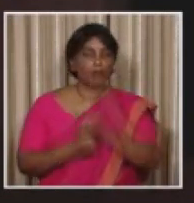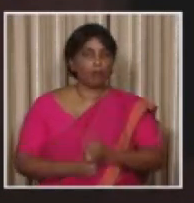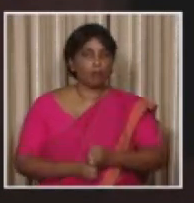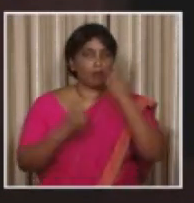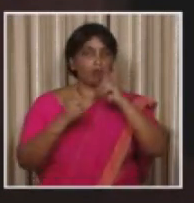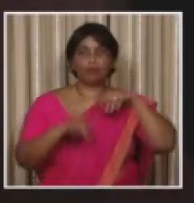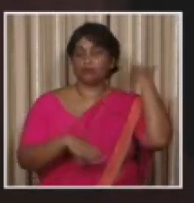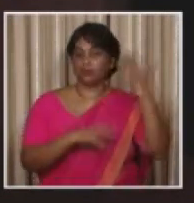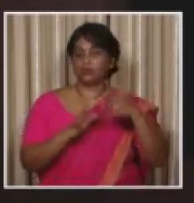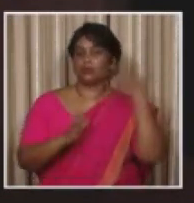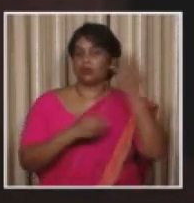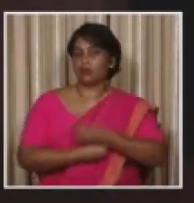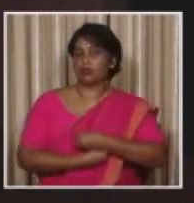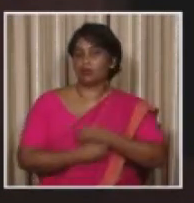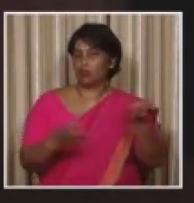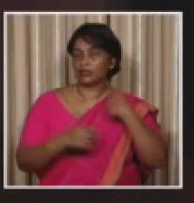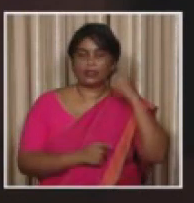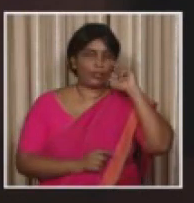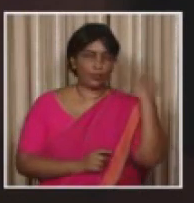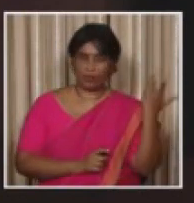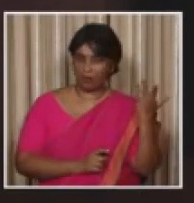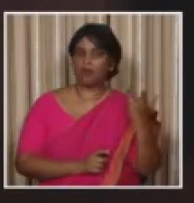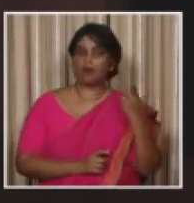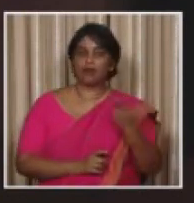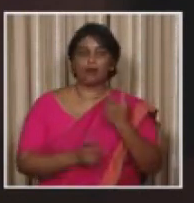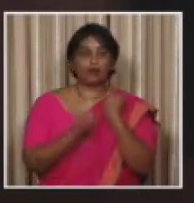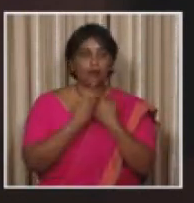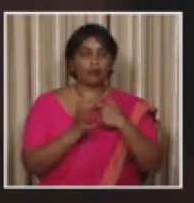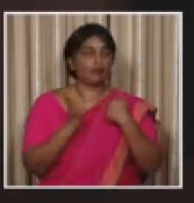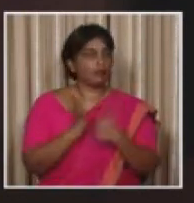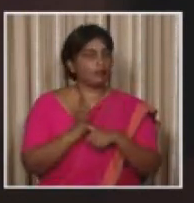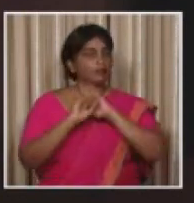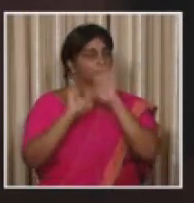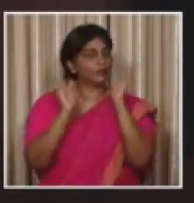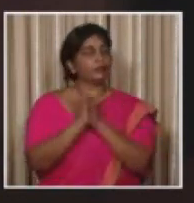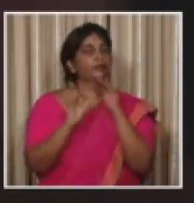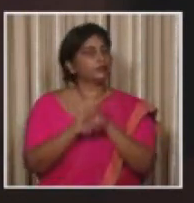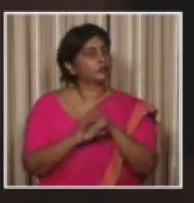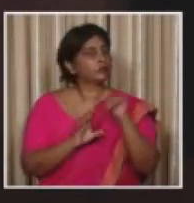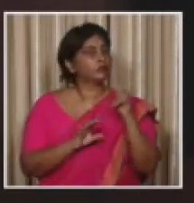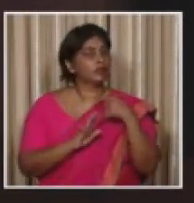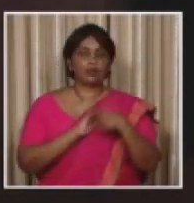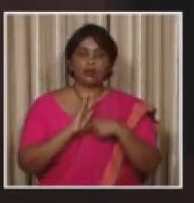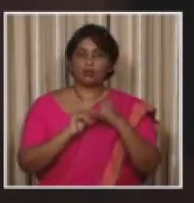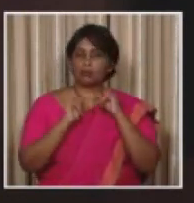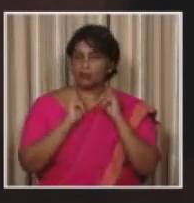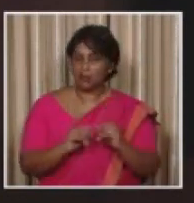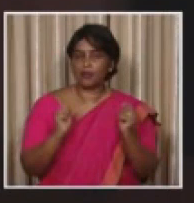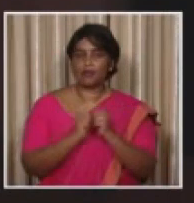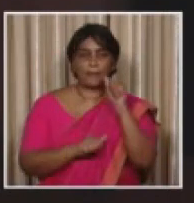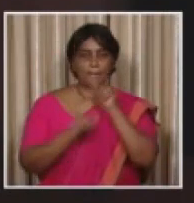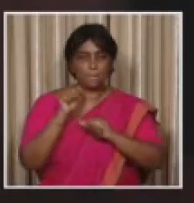बोम्बयक् वेला लोकयट विनाशय गेनेयि कियला एनिसा मे नियामन अनपनत् अतुलतेन् कौरु हरि मे रटट अवडदायक